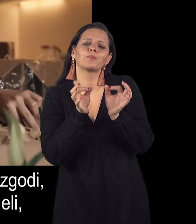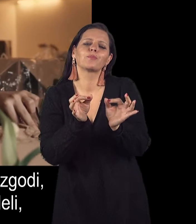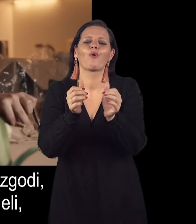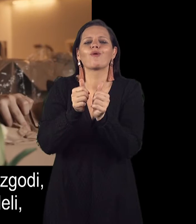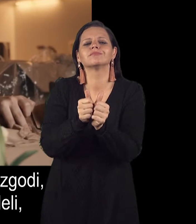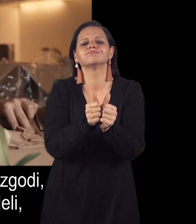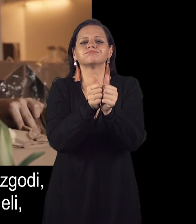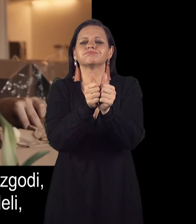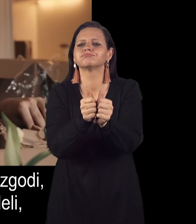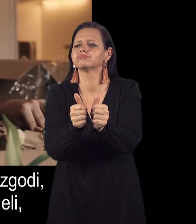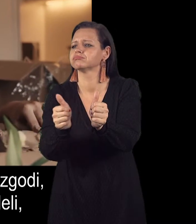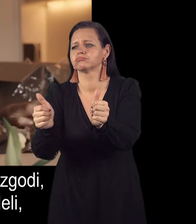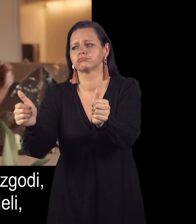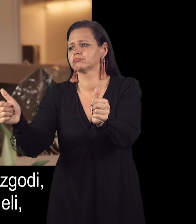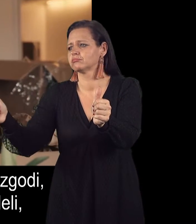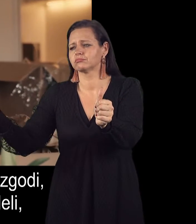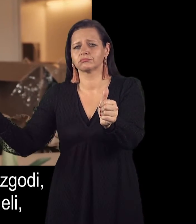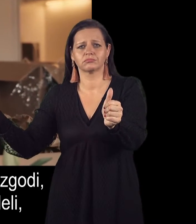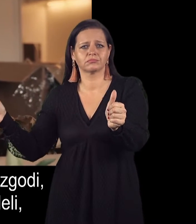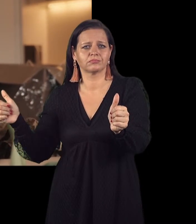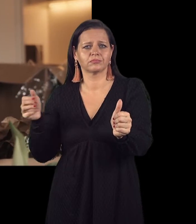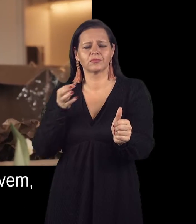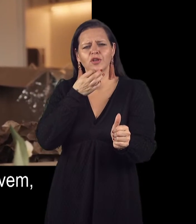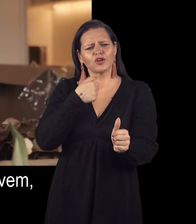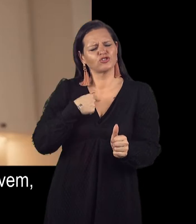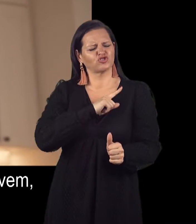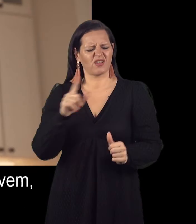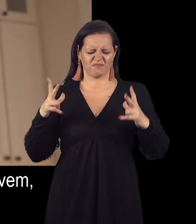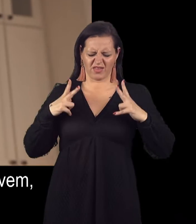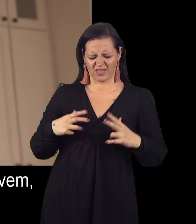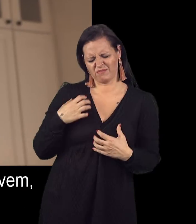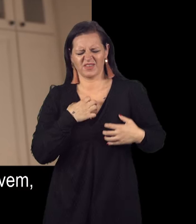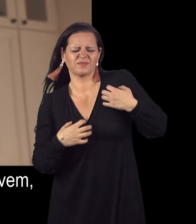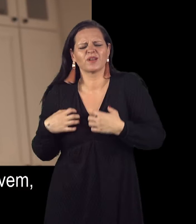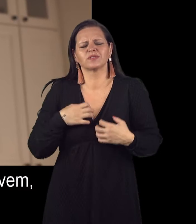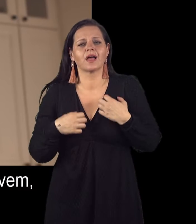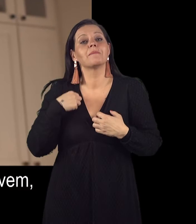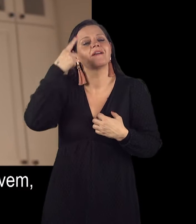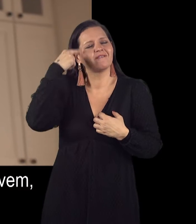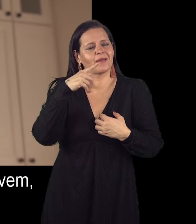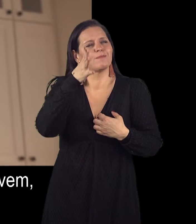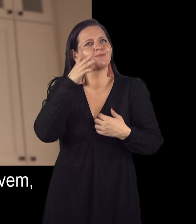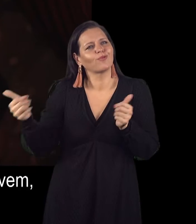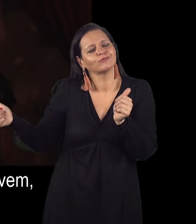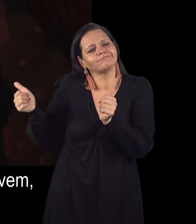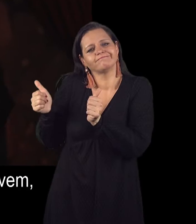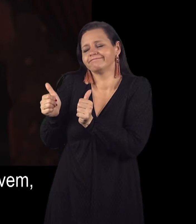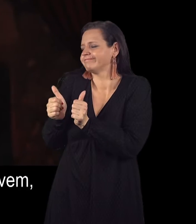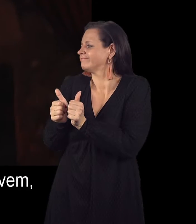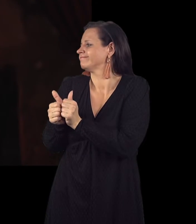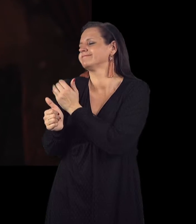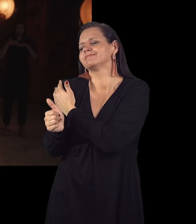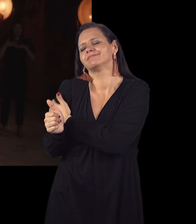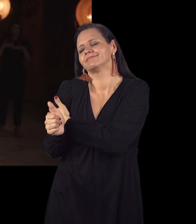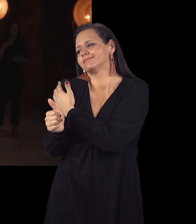pot med nama se razdeli, če me nemir prevzame, vem, da na